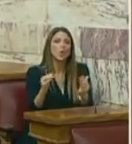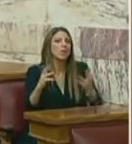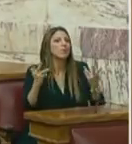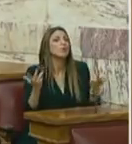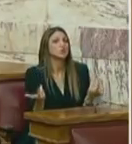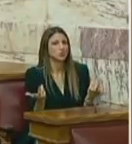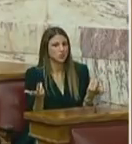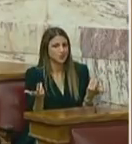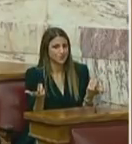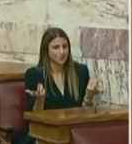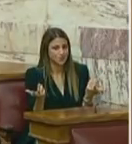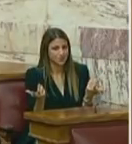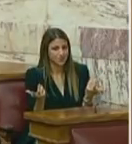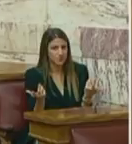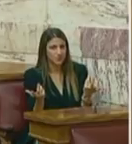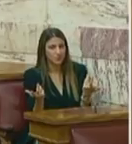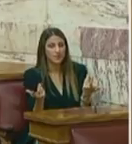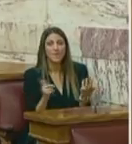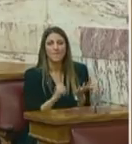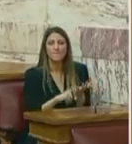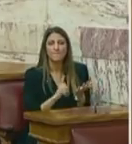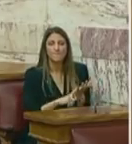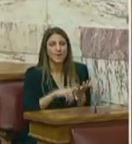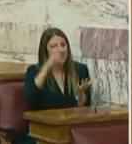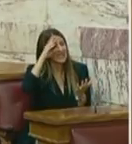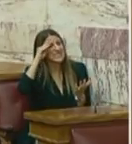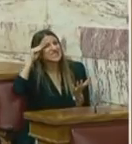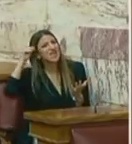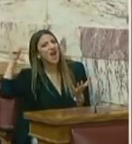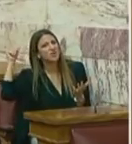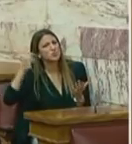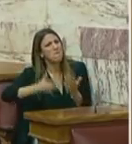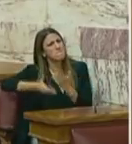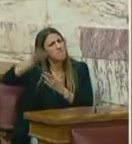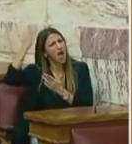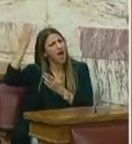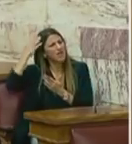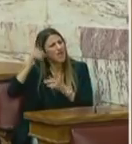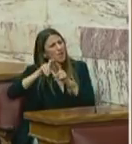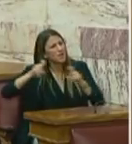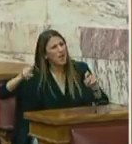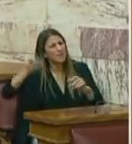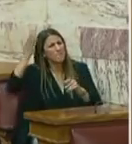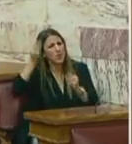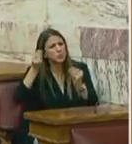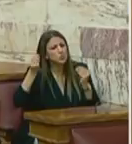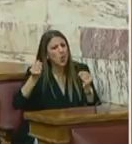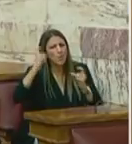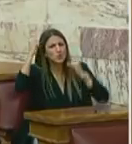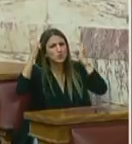μοντέλο είναι να ξεριζώσουμε αυτές τις πρακτικές της διαφθοράς. Να δημιουργήσουμε, αν